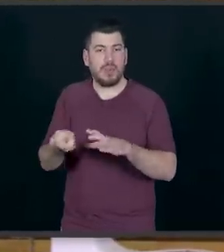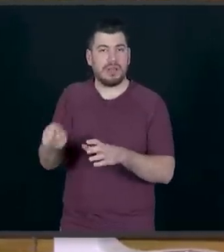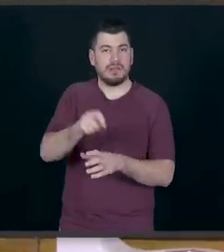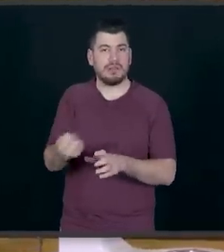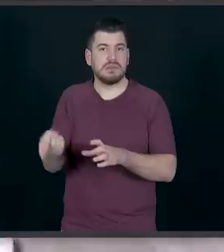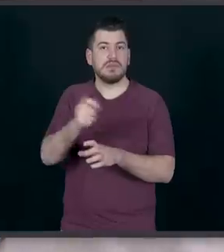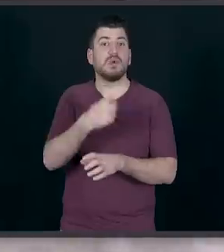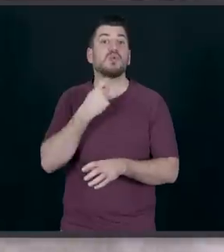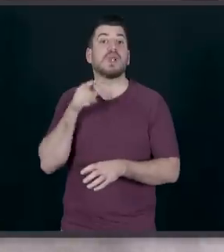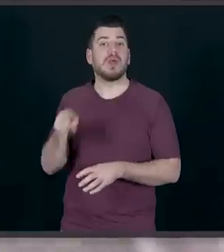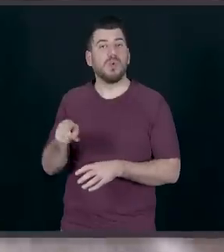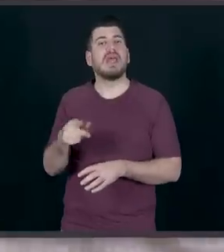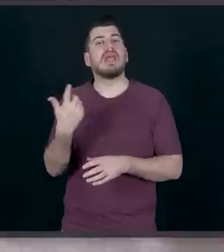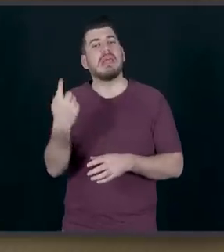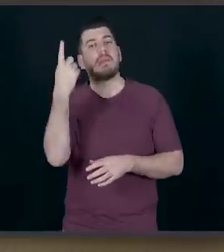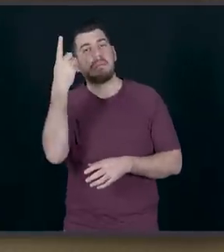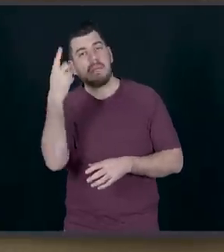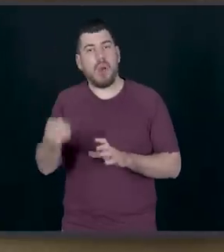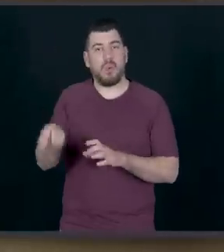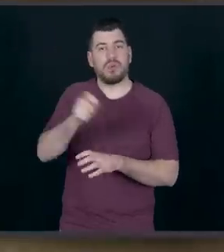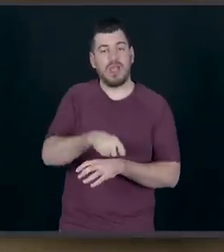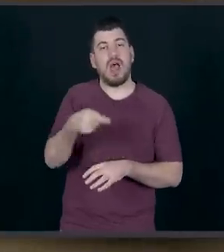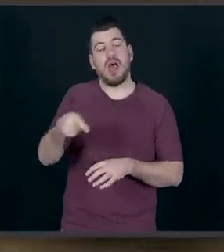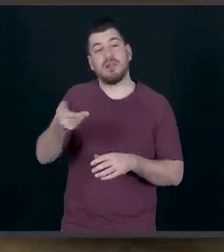λίγο λιγότερο από 1 κουταλιά της σούπας.